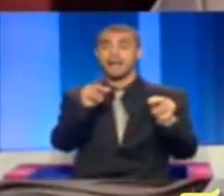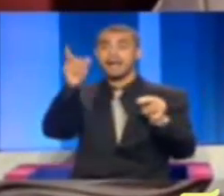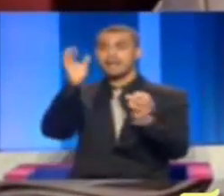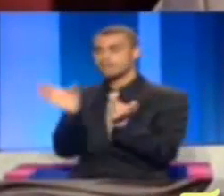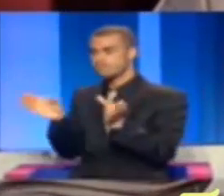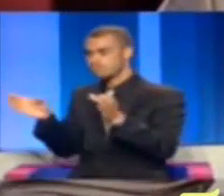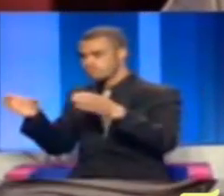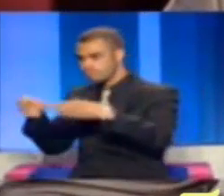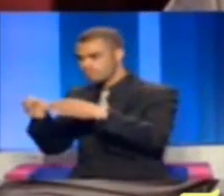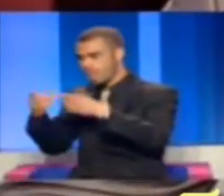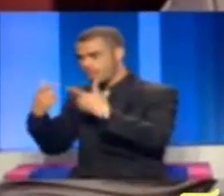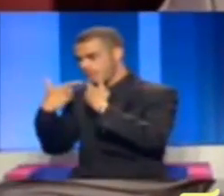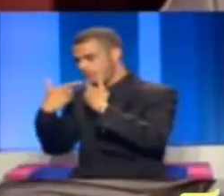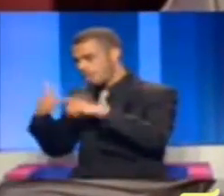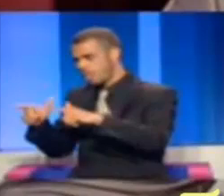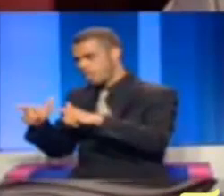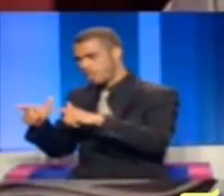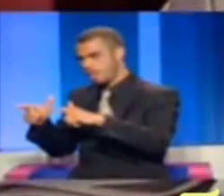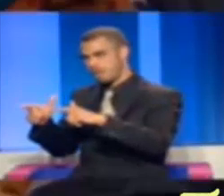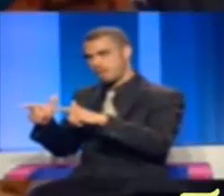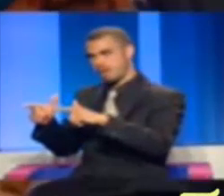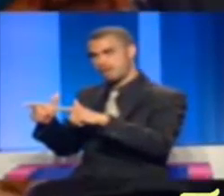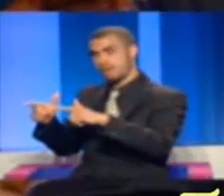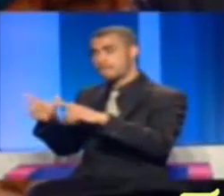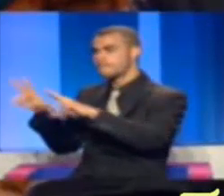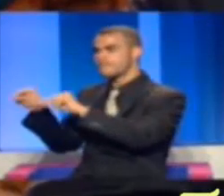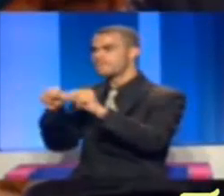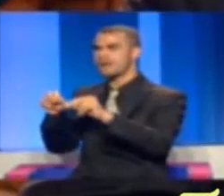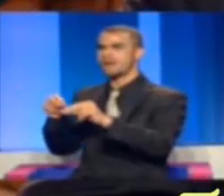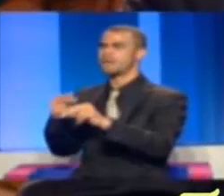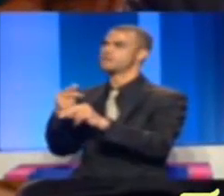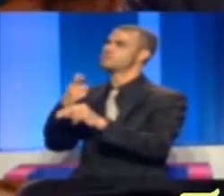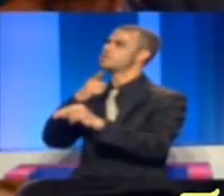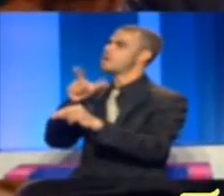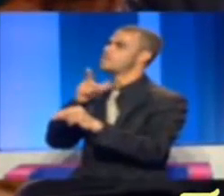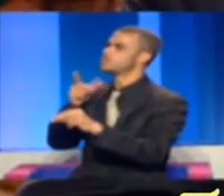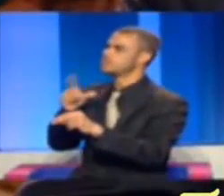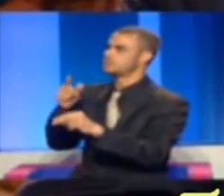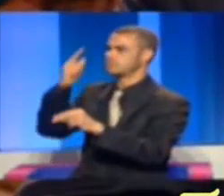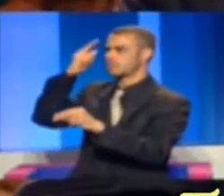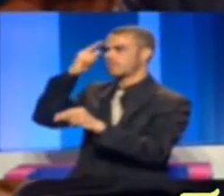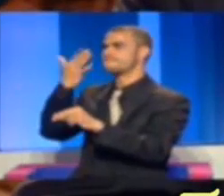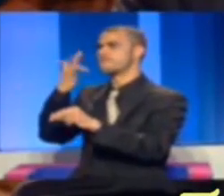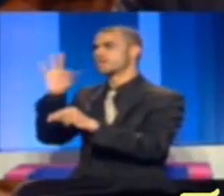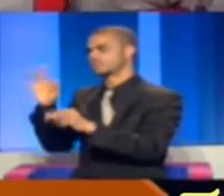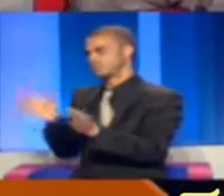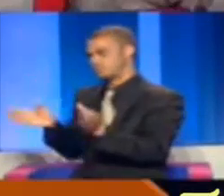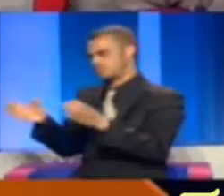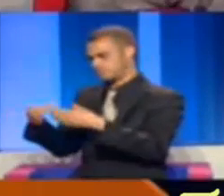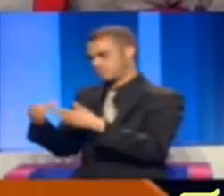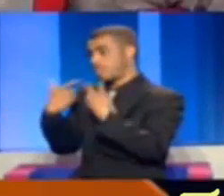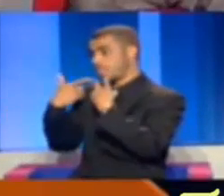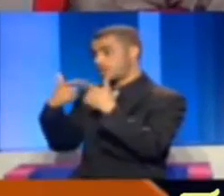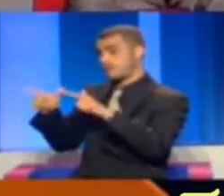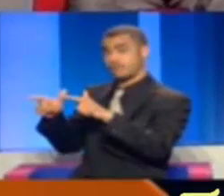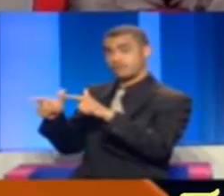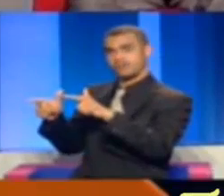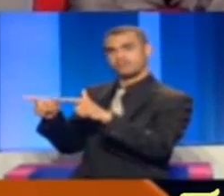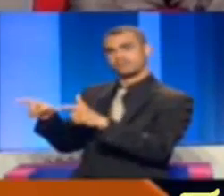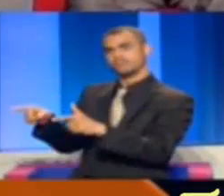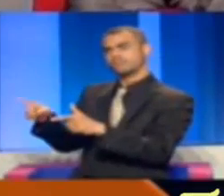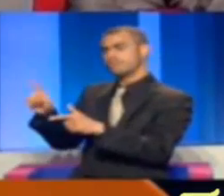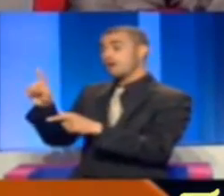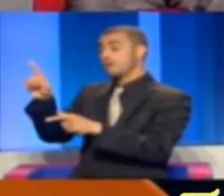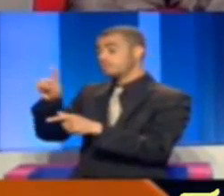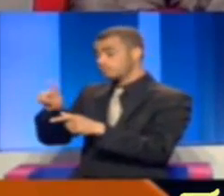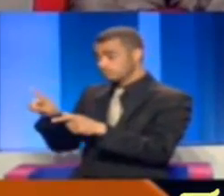اقليات لغويه كما نتكلم عن العرب، عن الامازيغ، عن الفرنسيين. يعني انه حتى هناك واحد النوع ديال التفييق على